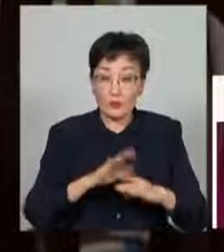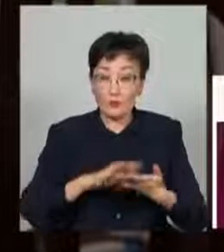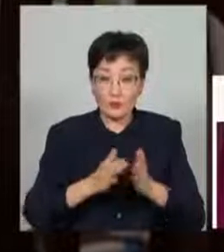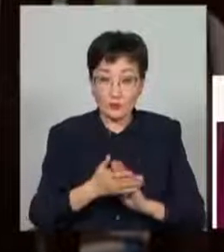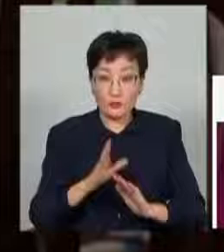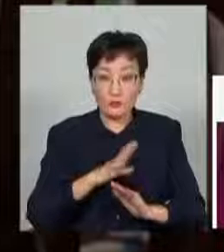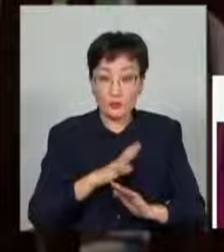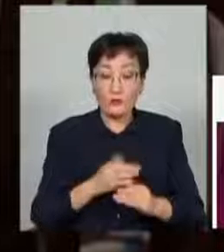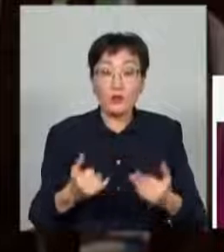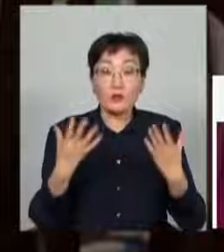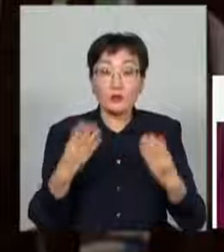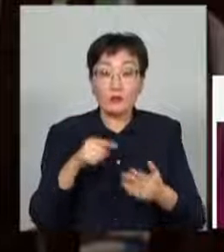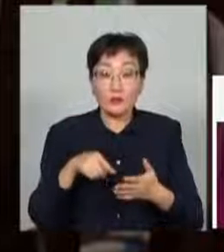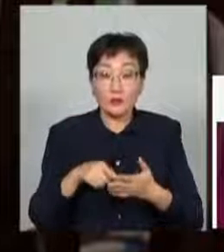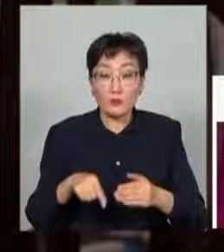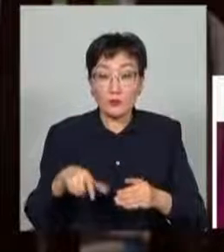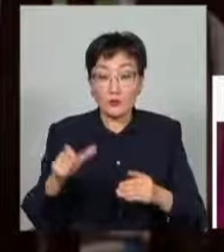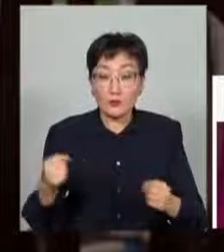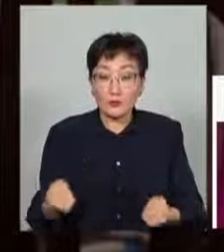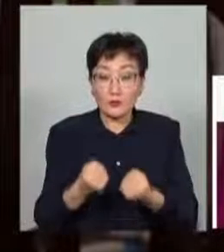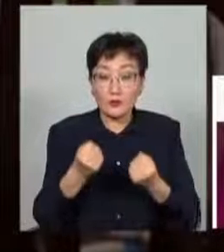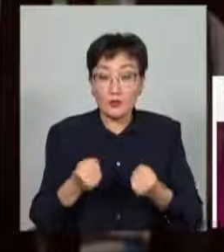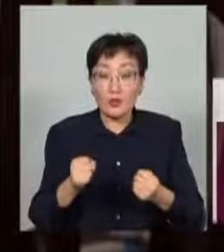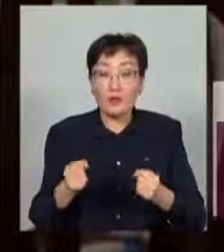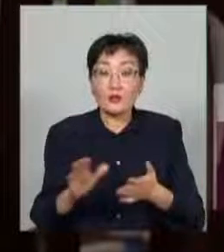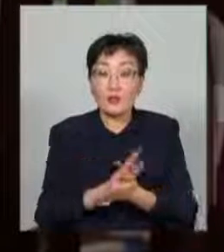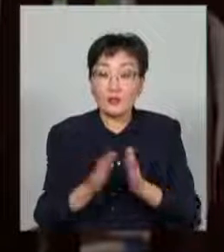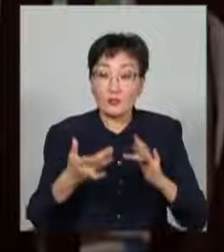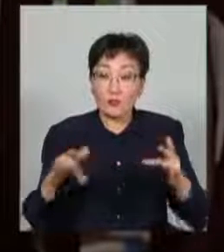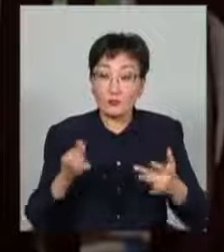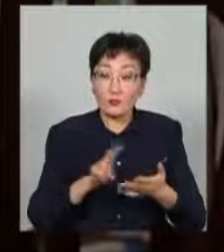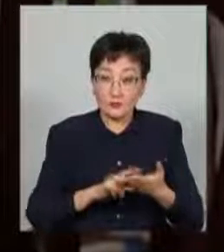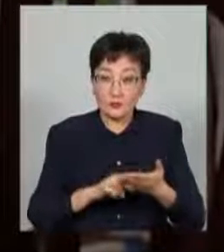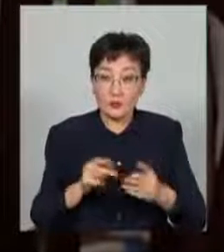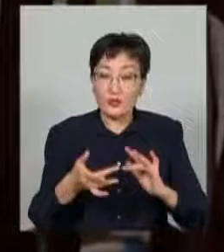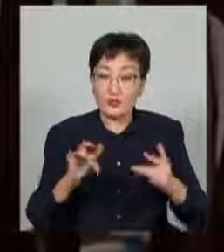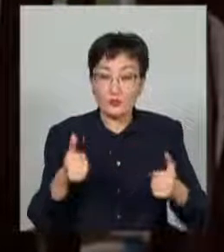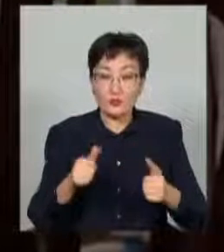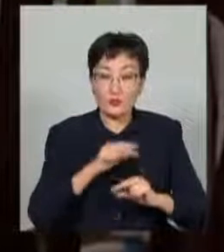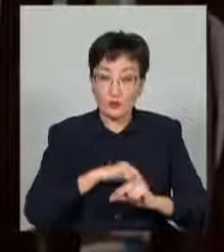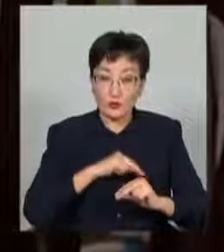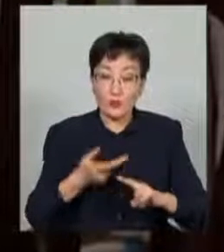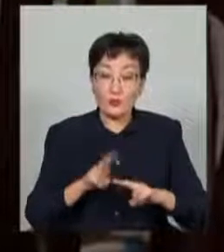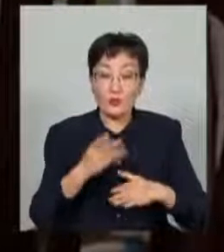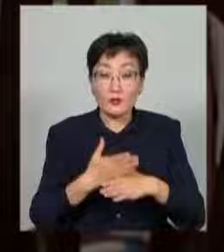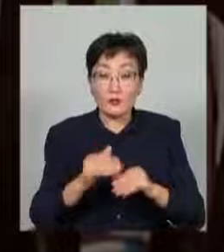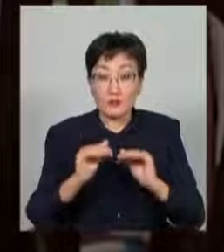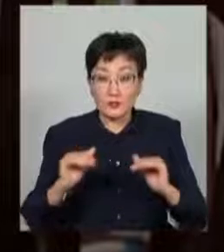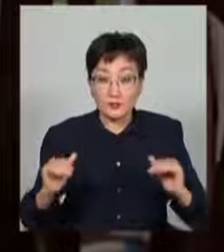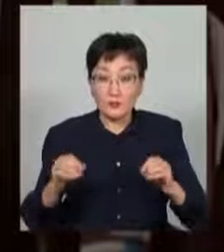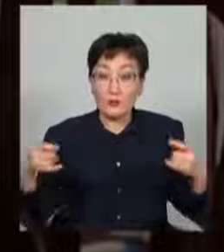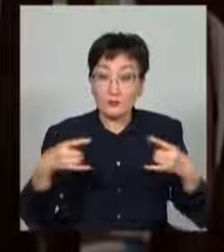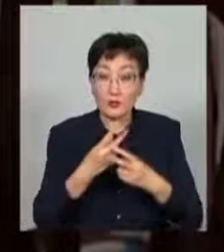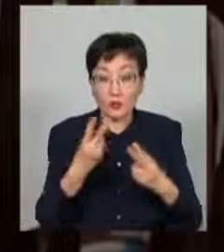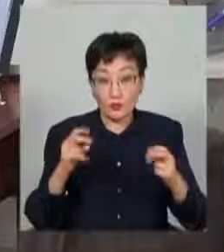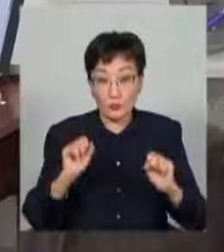қиындап кетті. Бүгінде қала әкімдігінің қолдауымен бізге тегін интернет қосылды. Желі жақсы жұмыс істейді. Соның арқасында балаларымыз